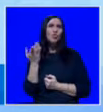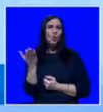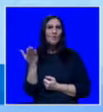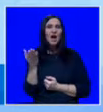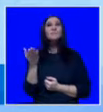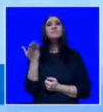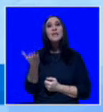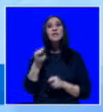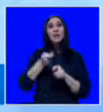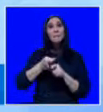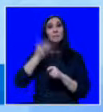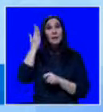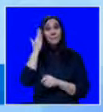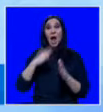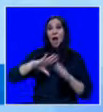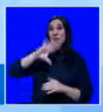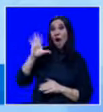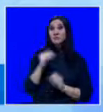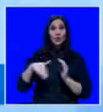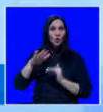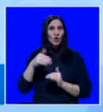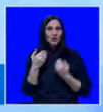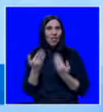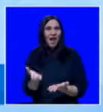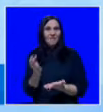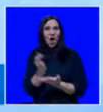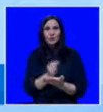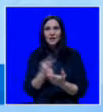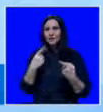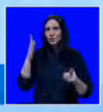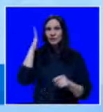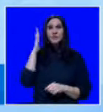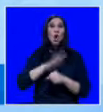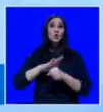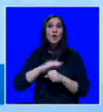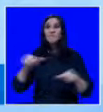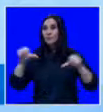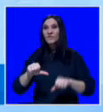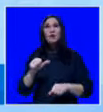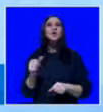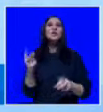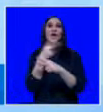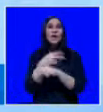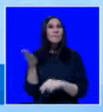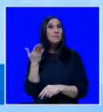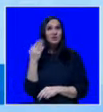ще направят премиерата на всичкото отгоре и тя ще дава оценка на другите министри. А основният провал за Шенген беше